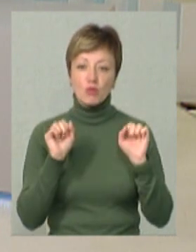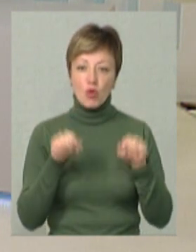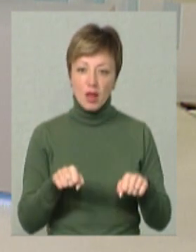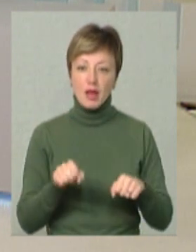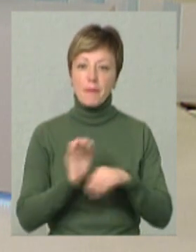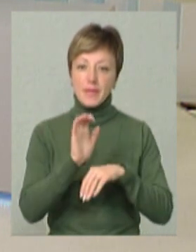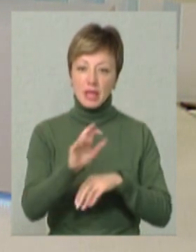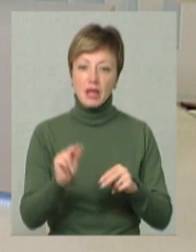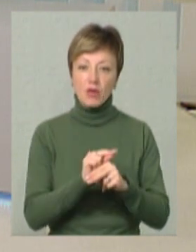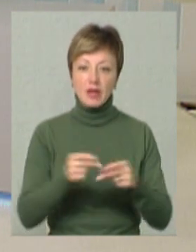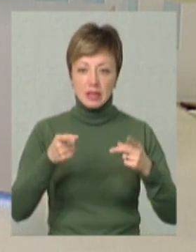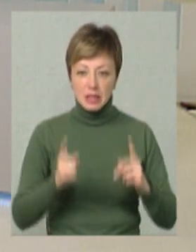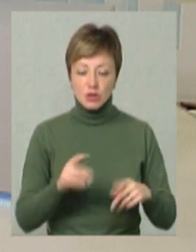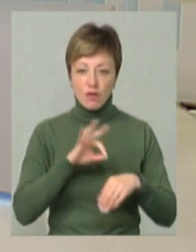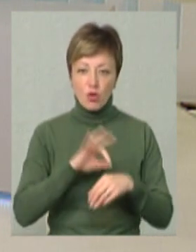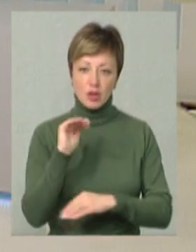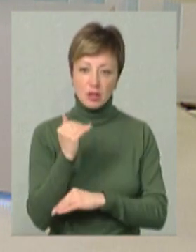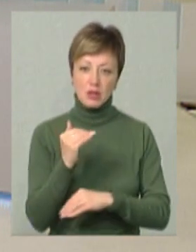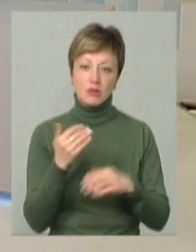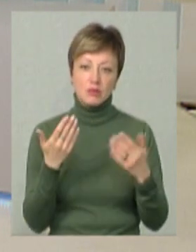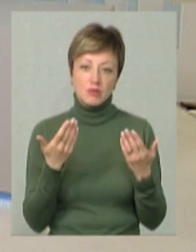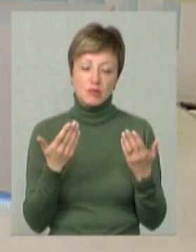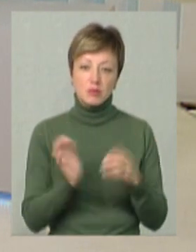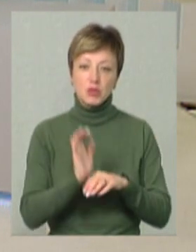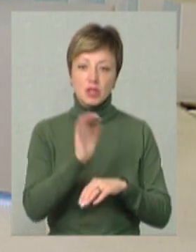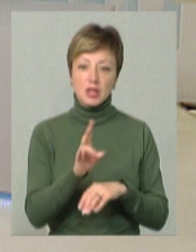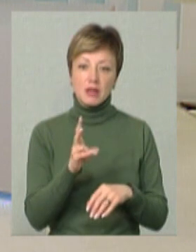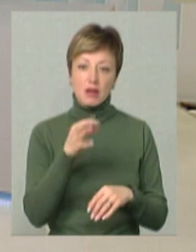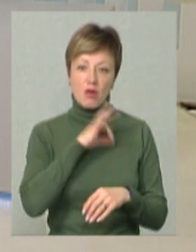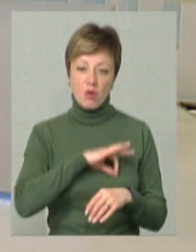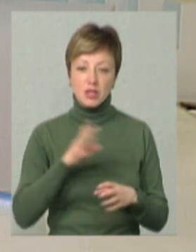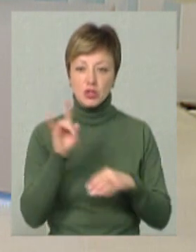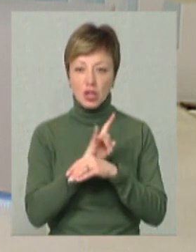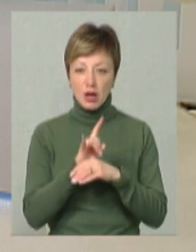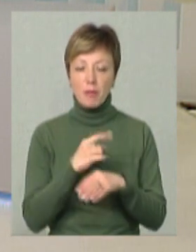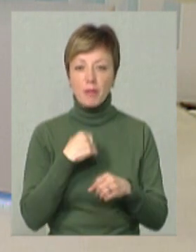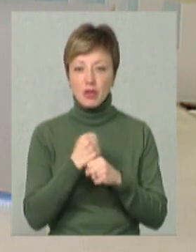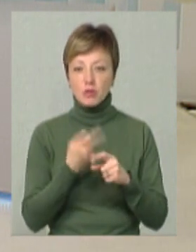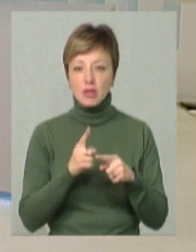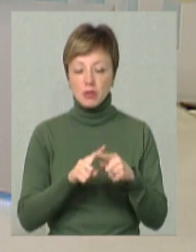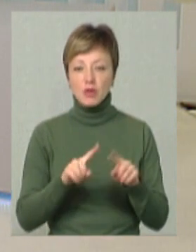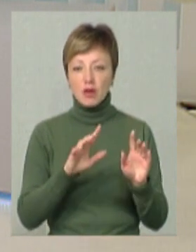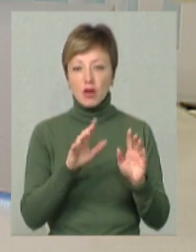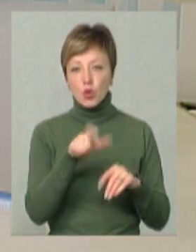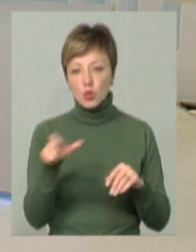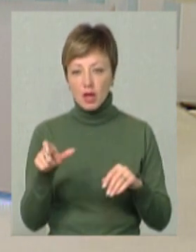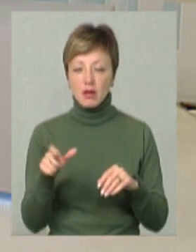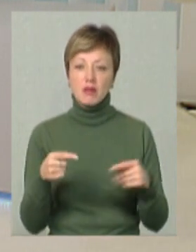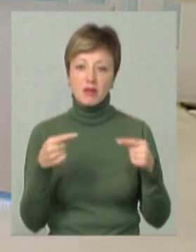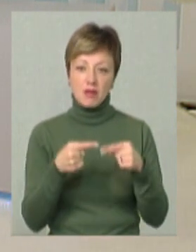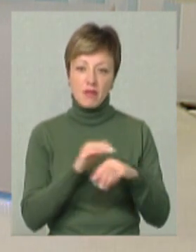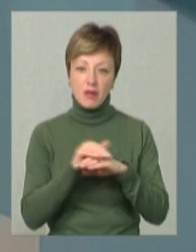піти на лікування дійсно якоїсь хворої дитинки, вони пішли на користь шахрая. Але ми працюємо над тим, щоб таких людей